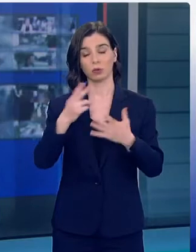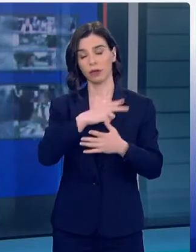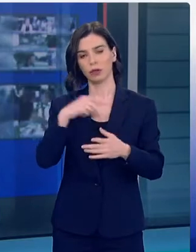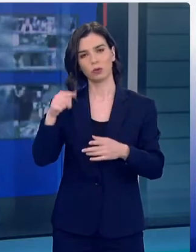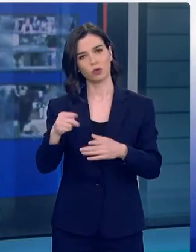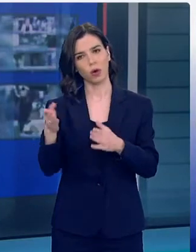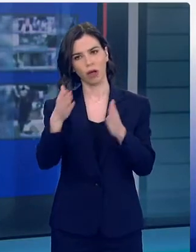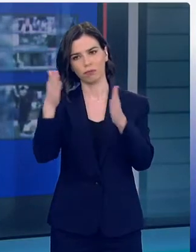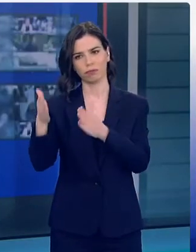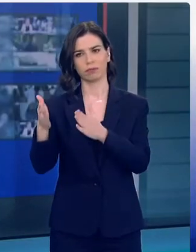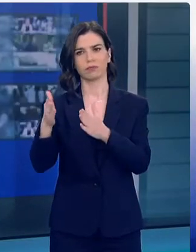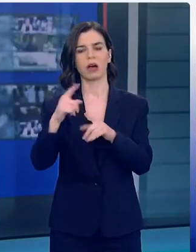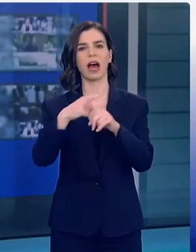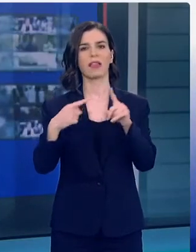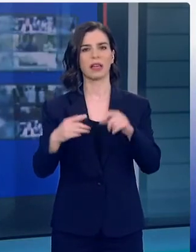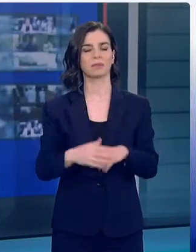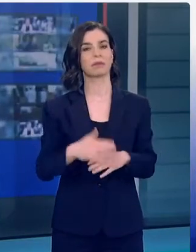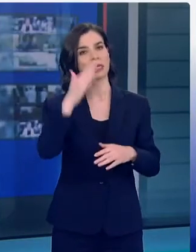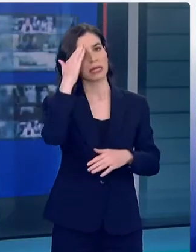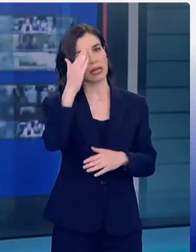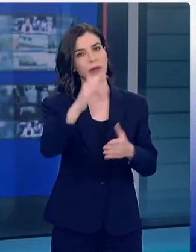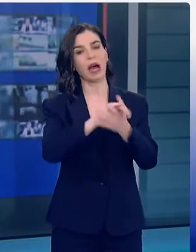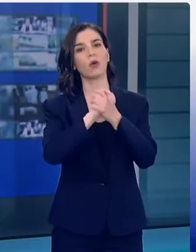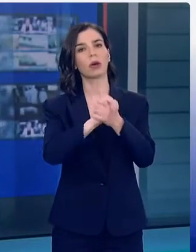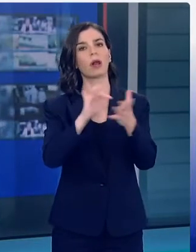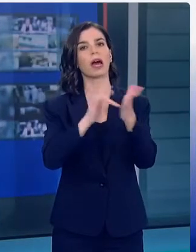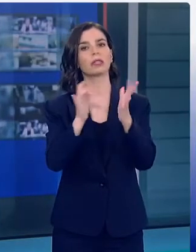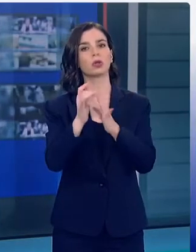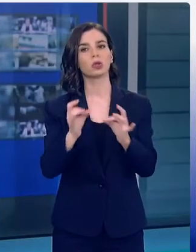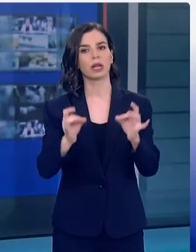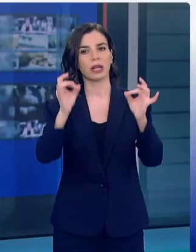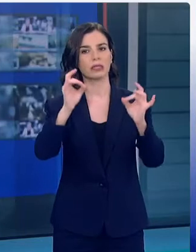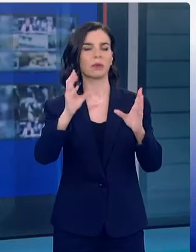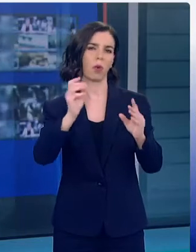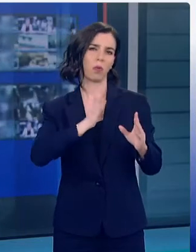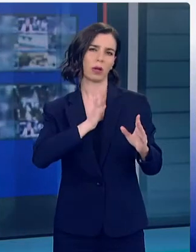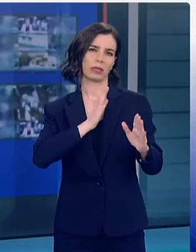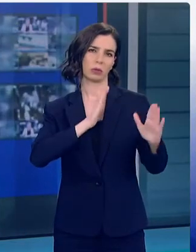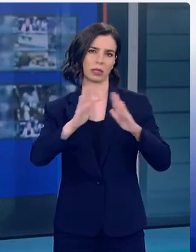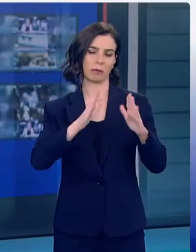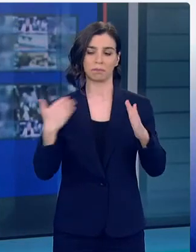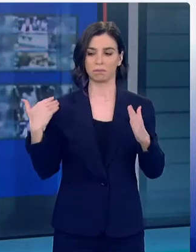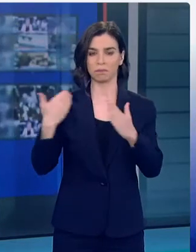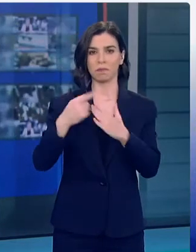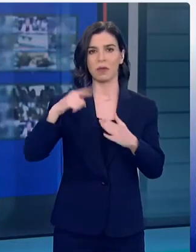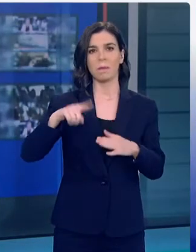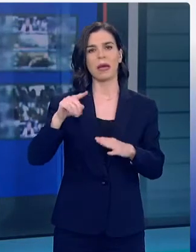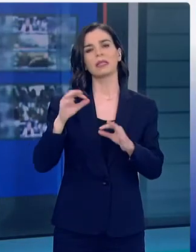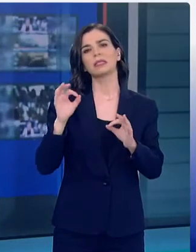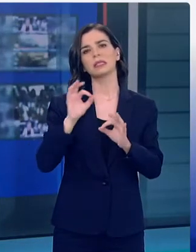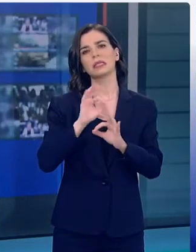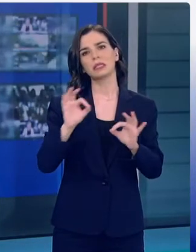Το λόγο έχει ο κύριος Καρδαλιάς. Καλησπέρα και χρόνια πολλά. Χριστός Ανέστη από την Πολιτική Προστασία. Στις τελευταίες ημέρες ένα είναι